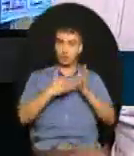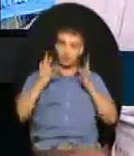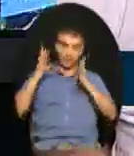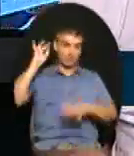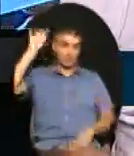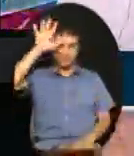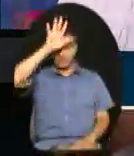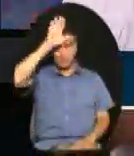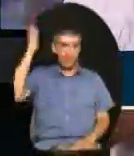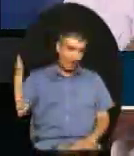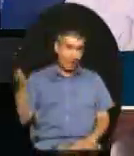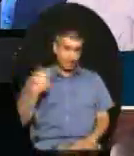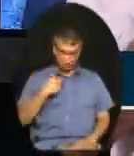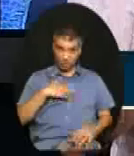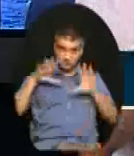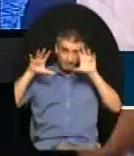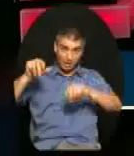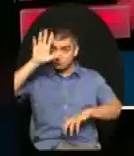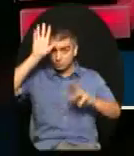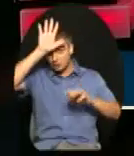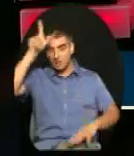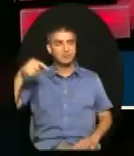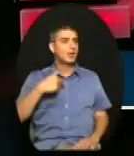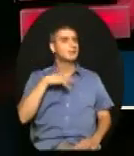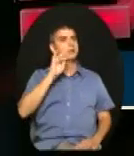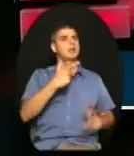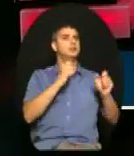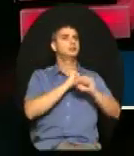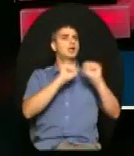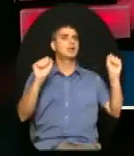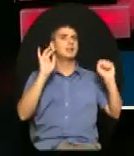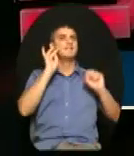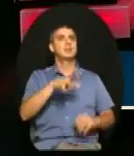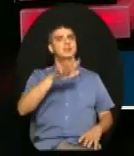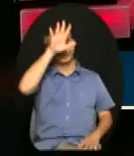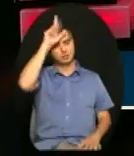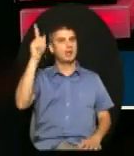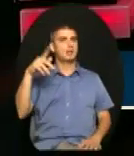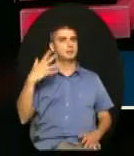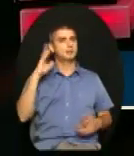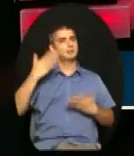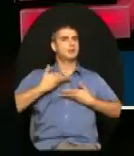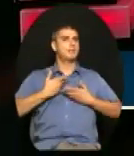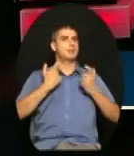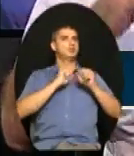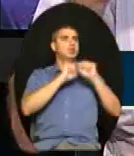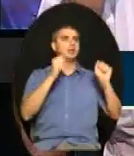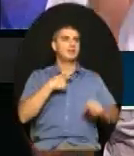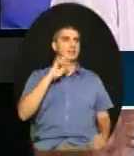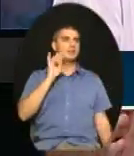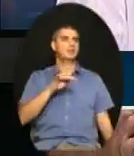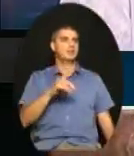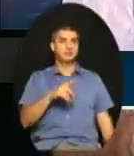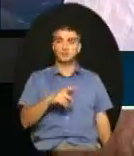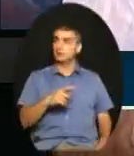התקפיות כלפי איראן? אנחנו רוצים לכבוש את איראן? אני נגד נשק גרעיני, ונגד זה שאיראן תצטייד בנשק גרעיני, ואני נגד זה שהיא